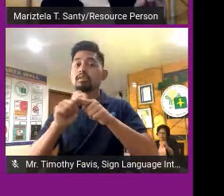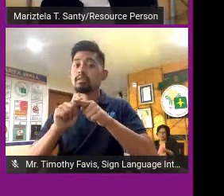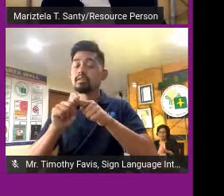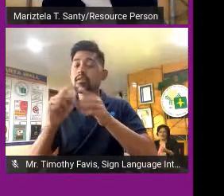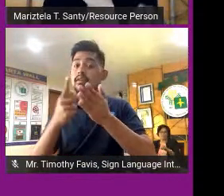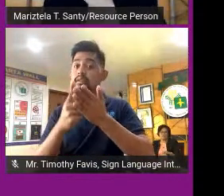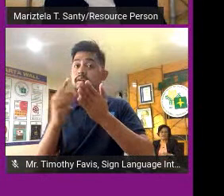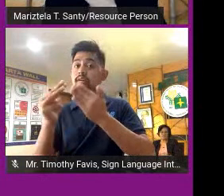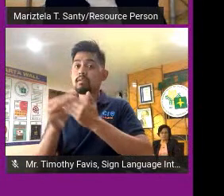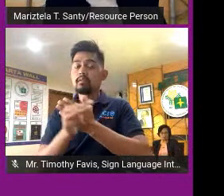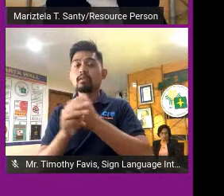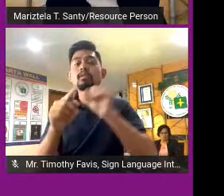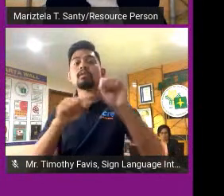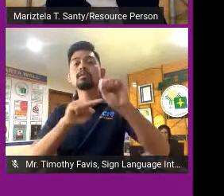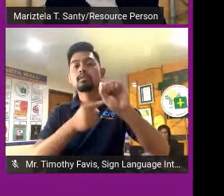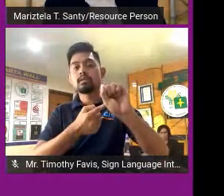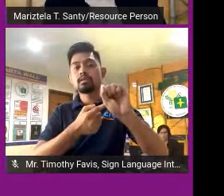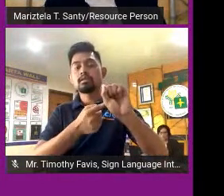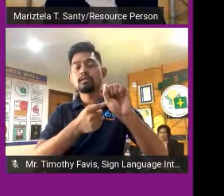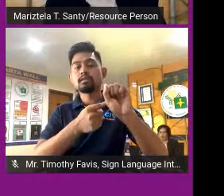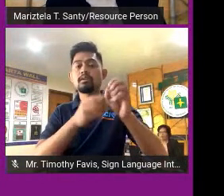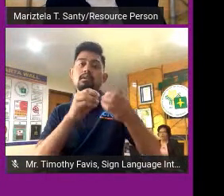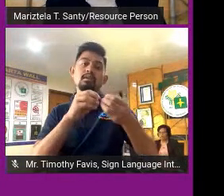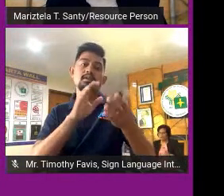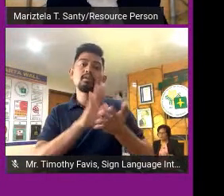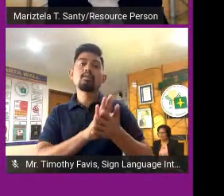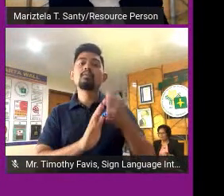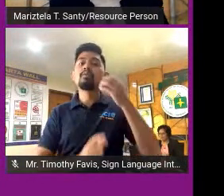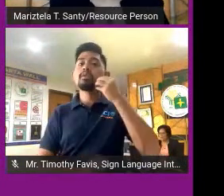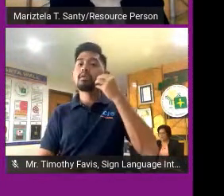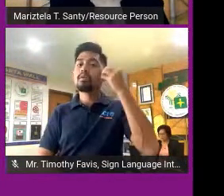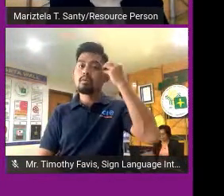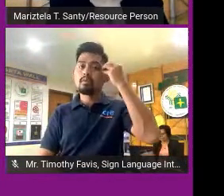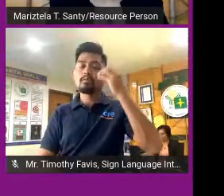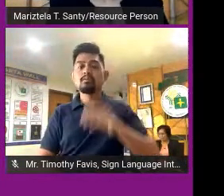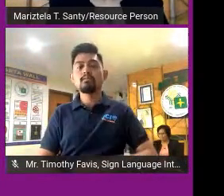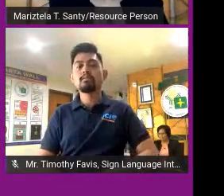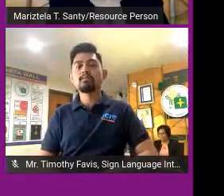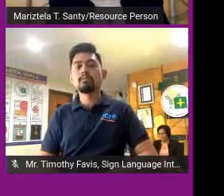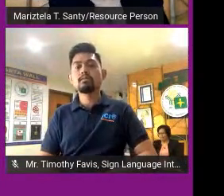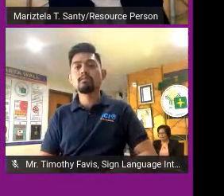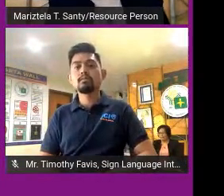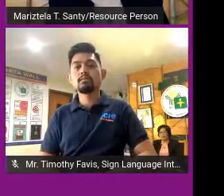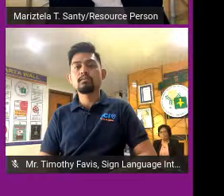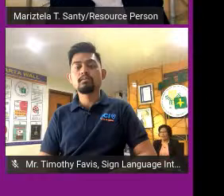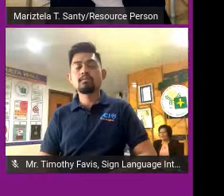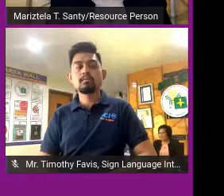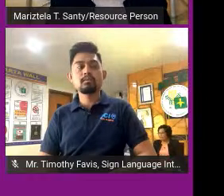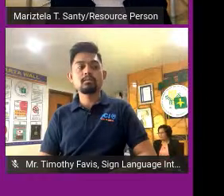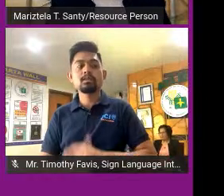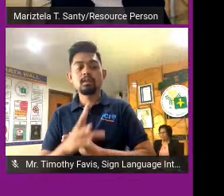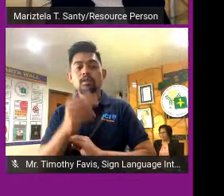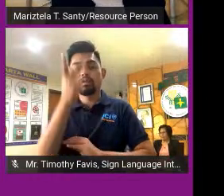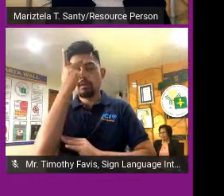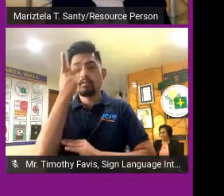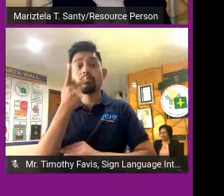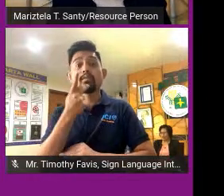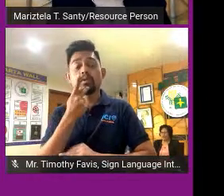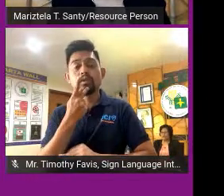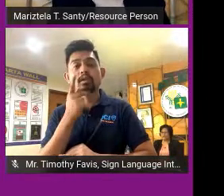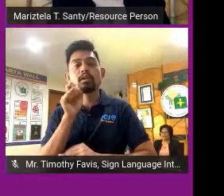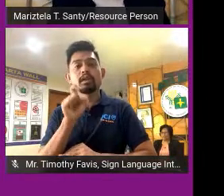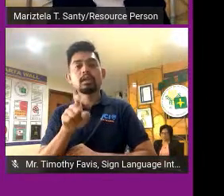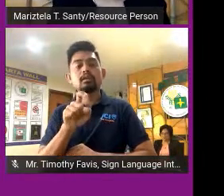Kasi everything starts at home. Ano po? Everything starts at home. And parents should be the